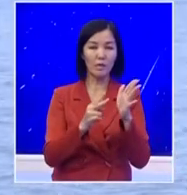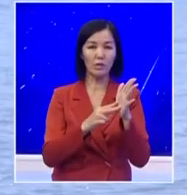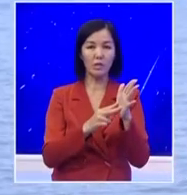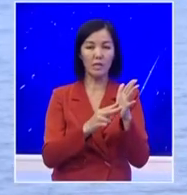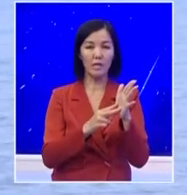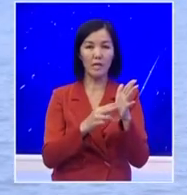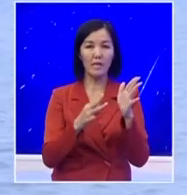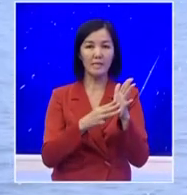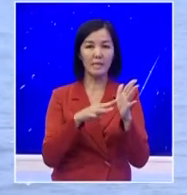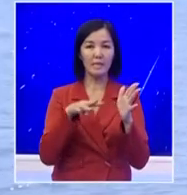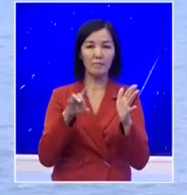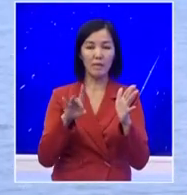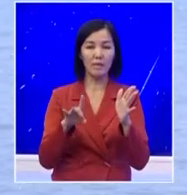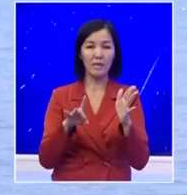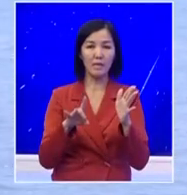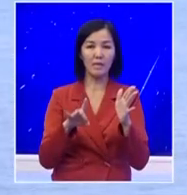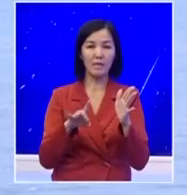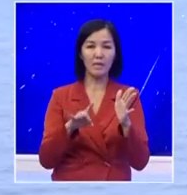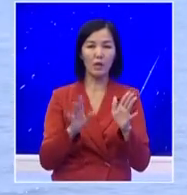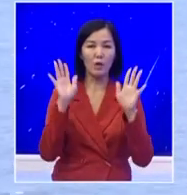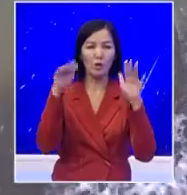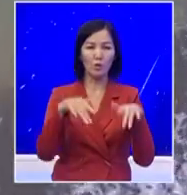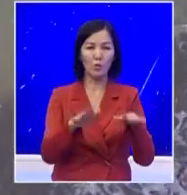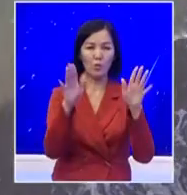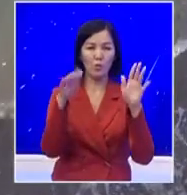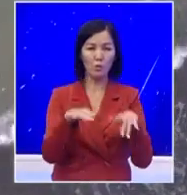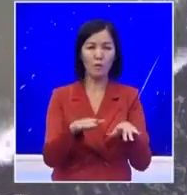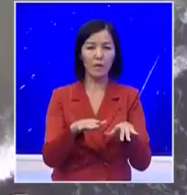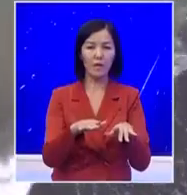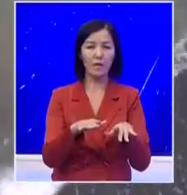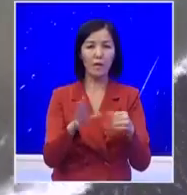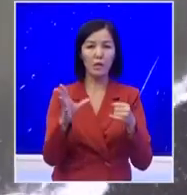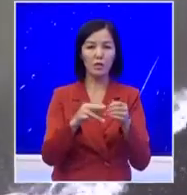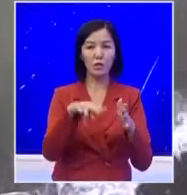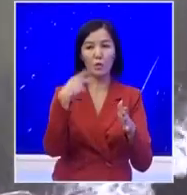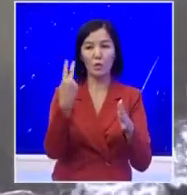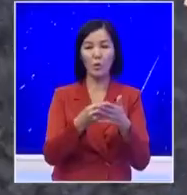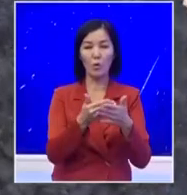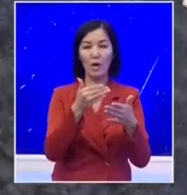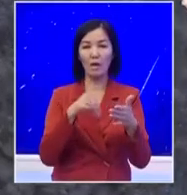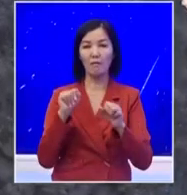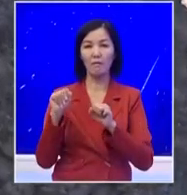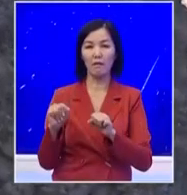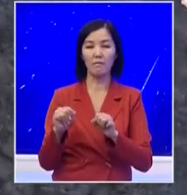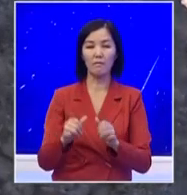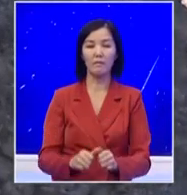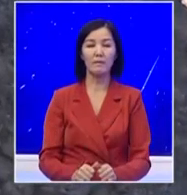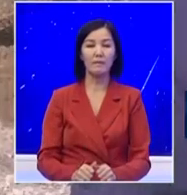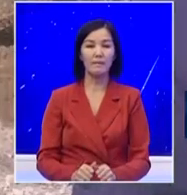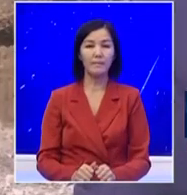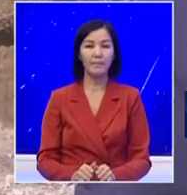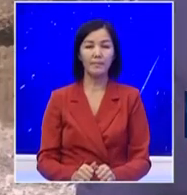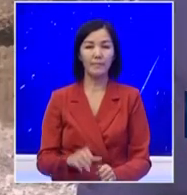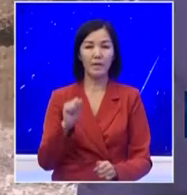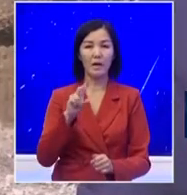7,5-8 метрге дейін жететін жағалауларды толқын соғып, жарғабақтардың опырылып түсуін алдын ала болжау қиын.